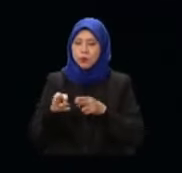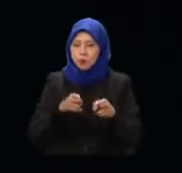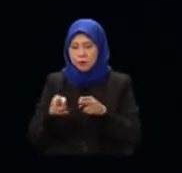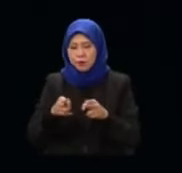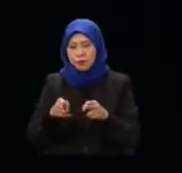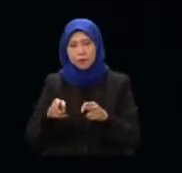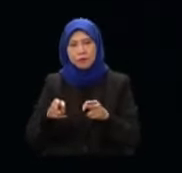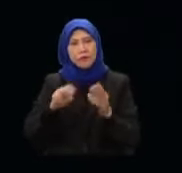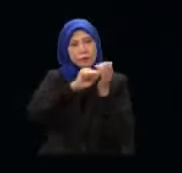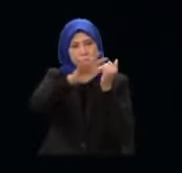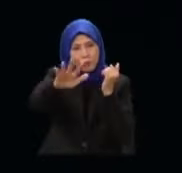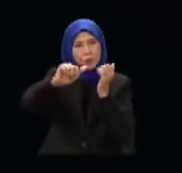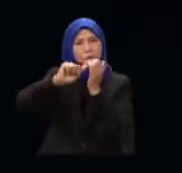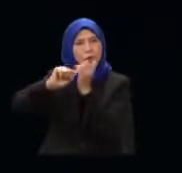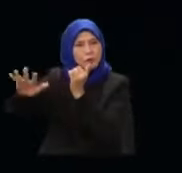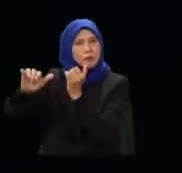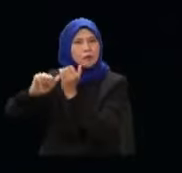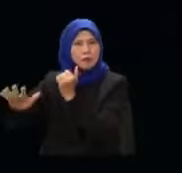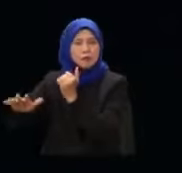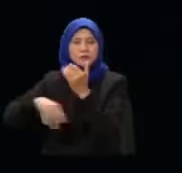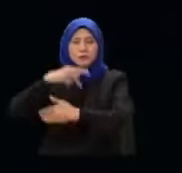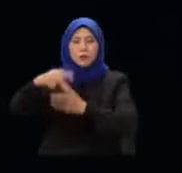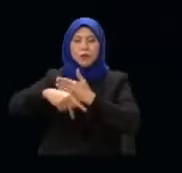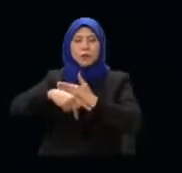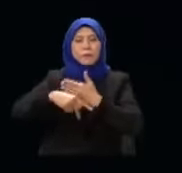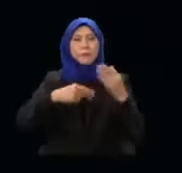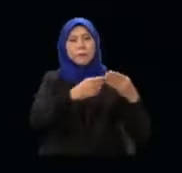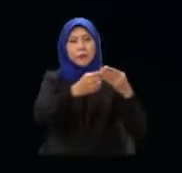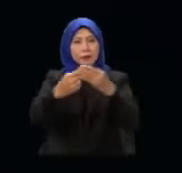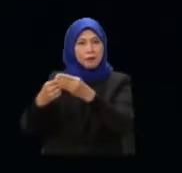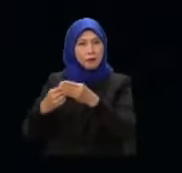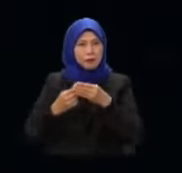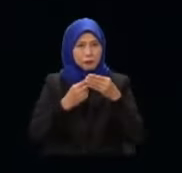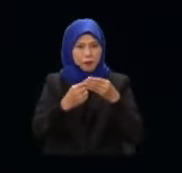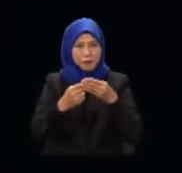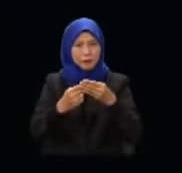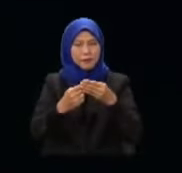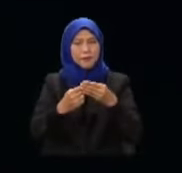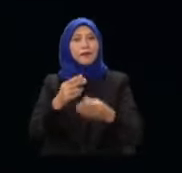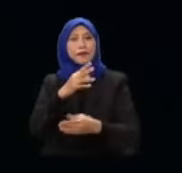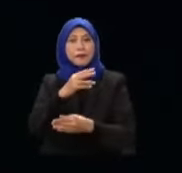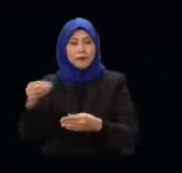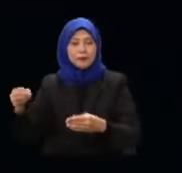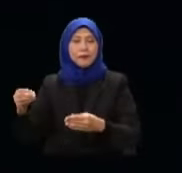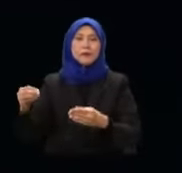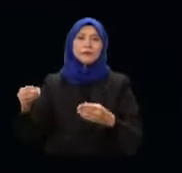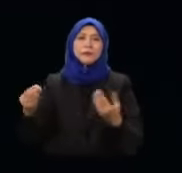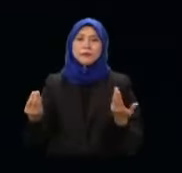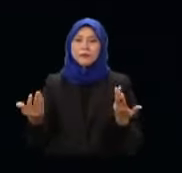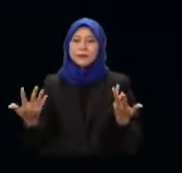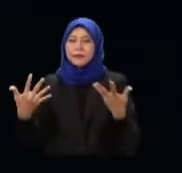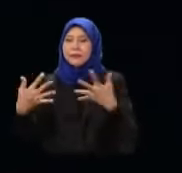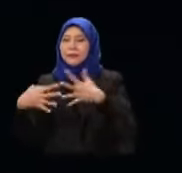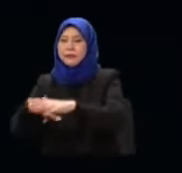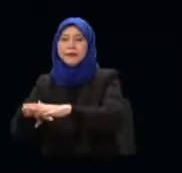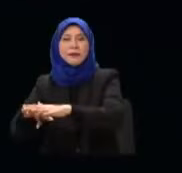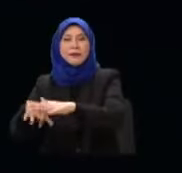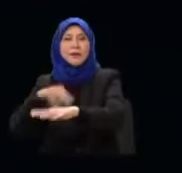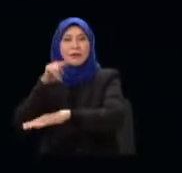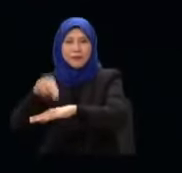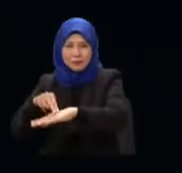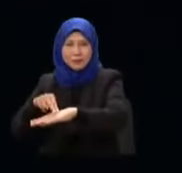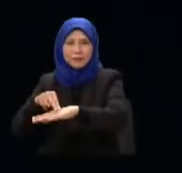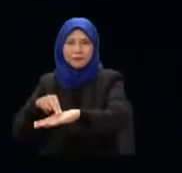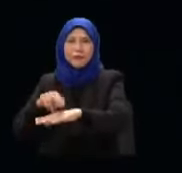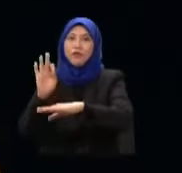soal mempromosikan program-program perpaduan dan urusan soal yang berkaitan dengan integrasi nasional jadi